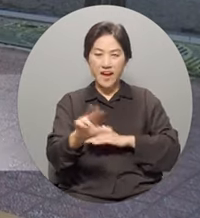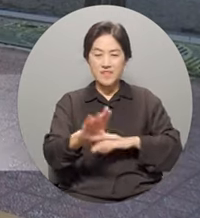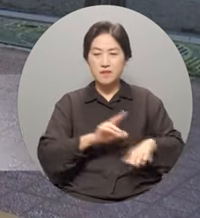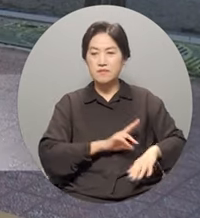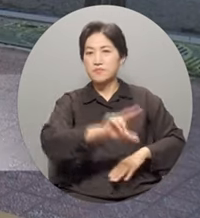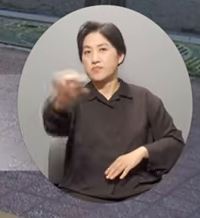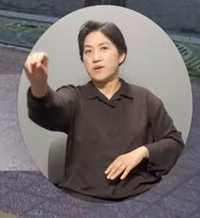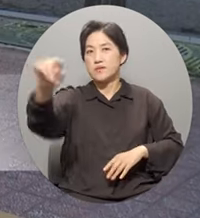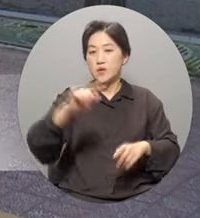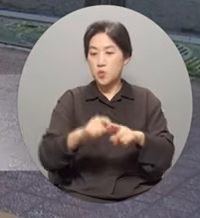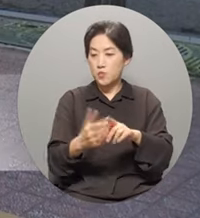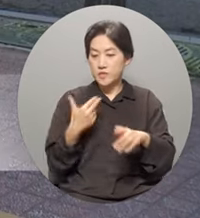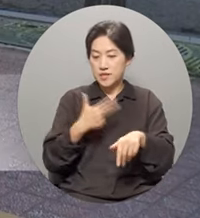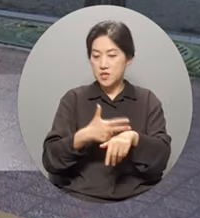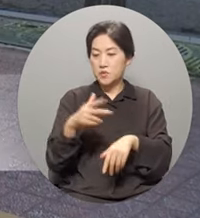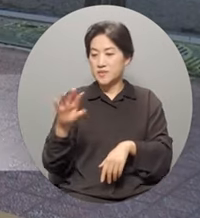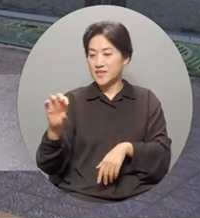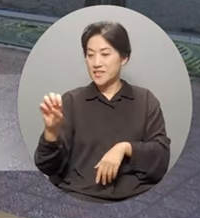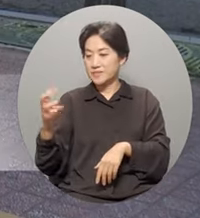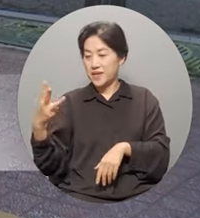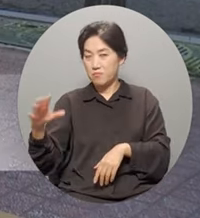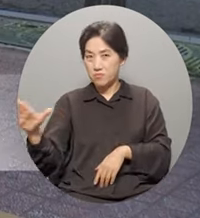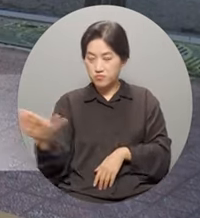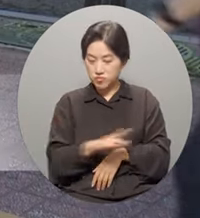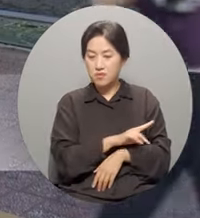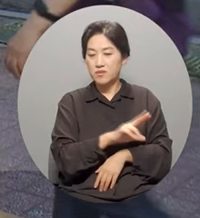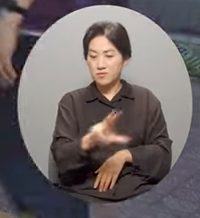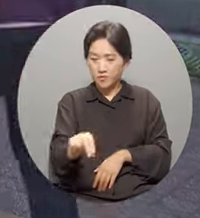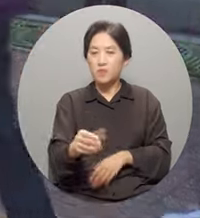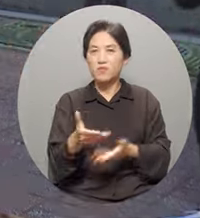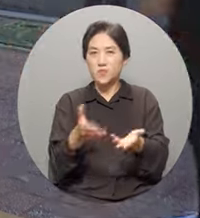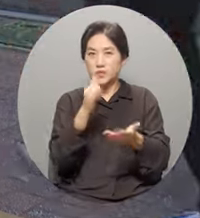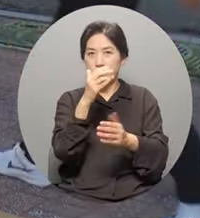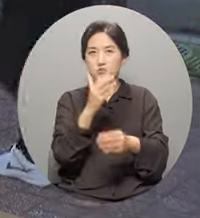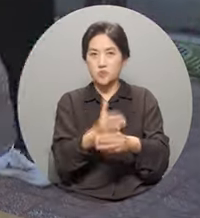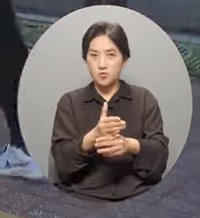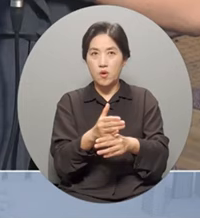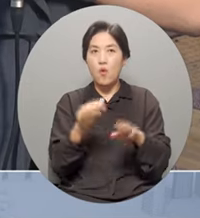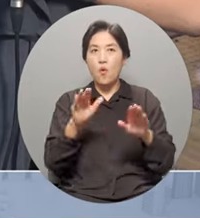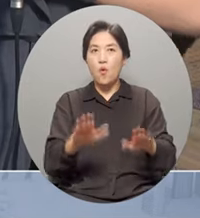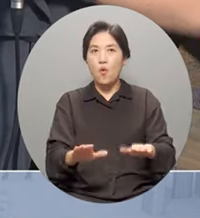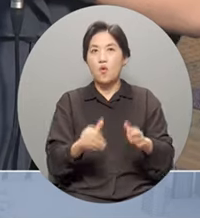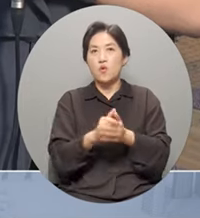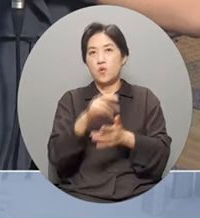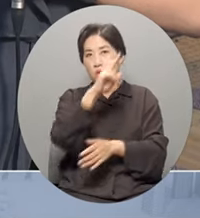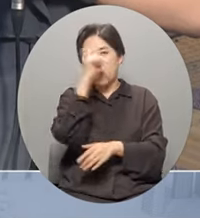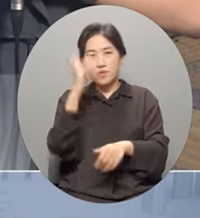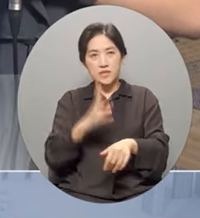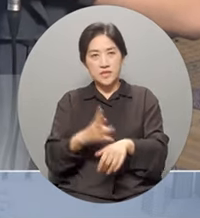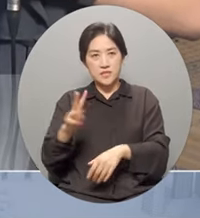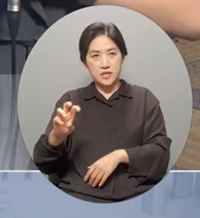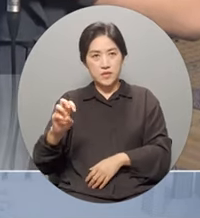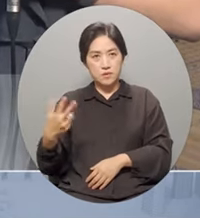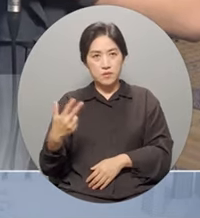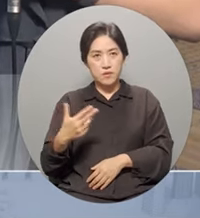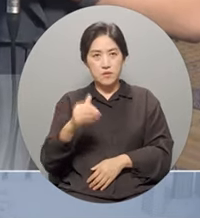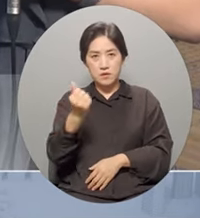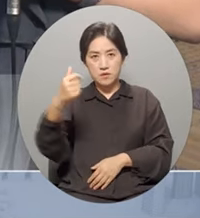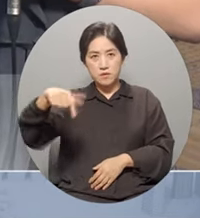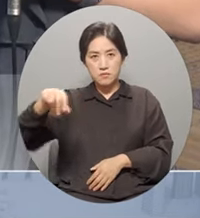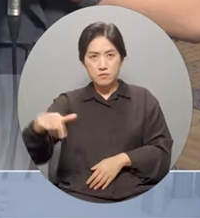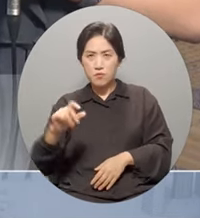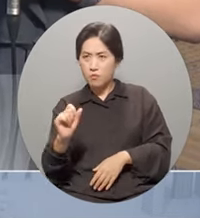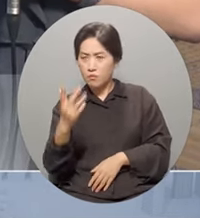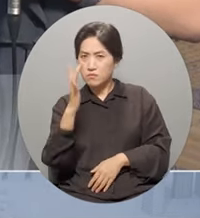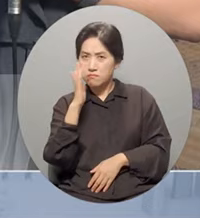통과하다가 조금 전인 7시 43분쯤 정상 운행을 시작했습니다. 오늘 오후 4시 42분쯤 흑성역에서 원인을